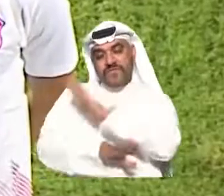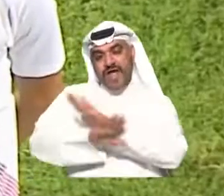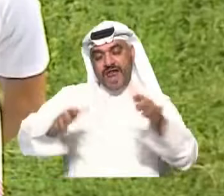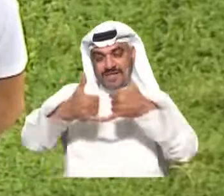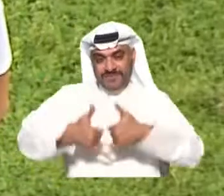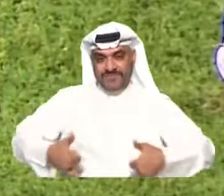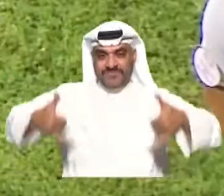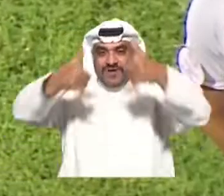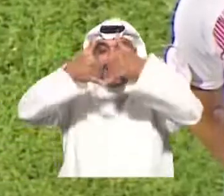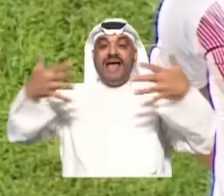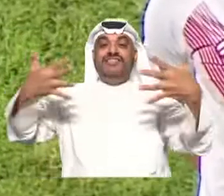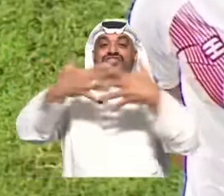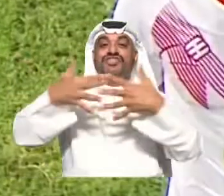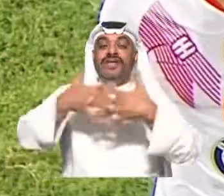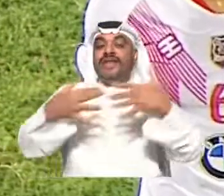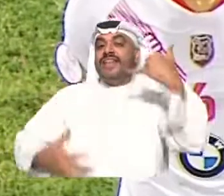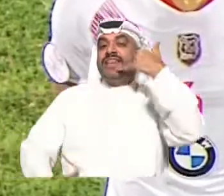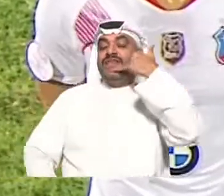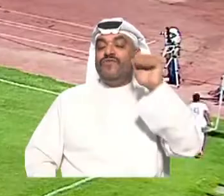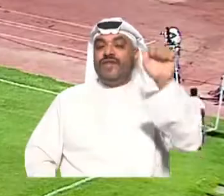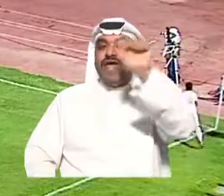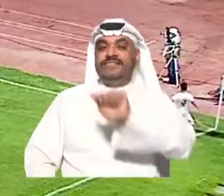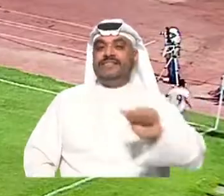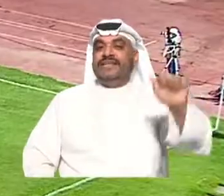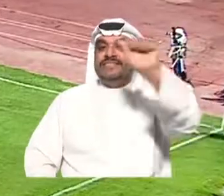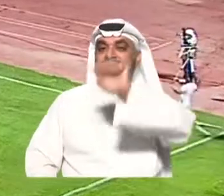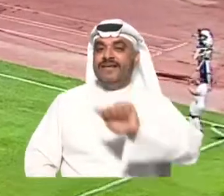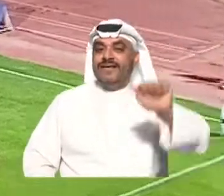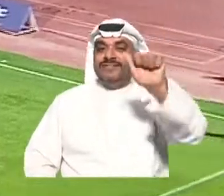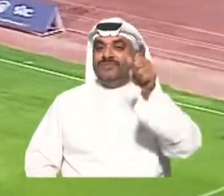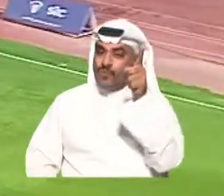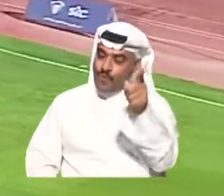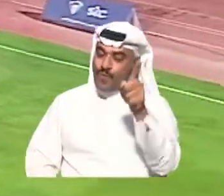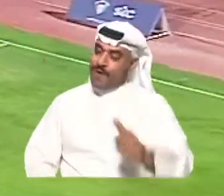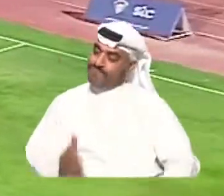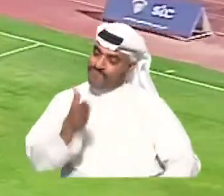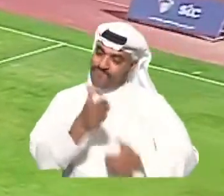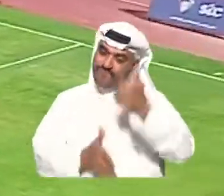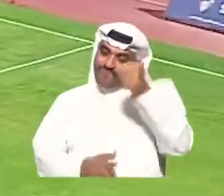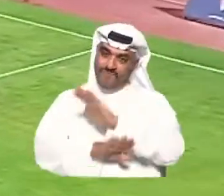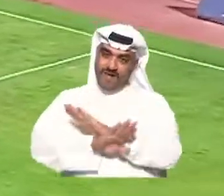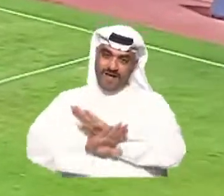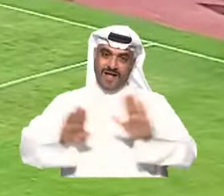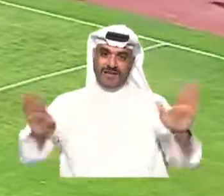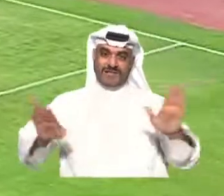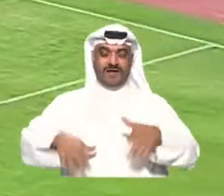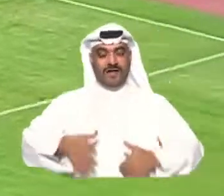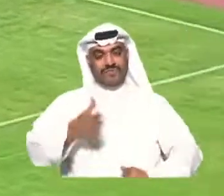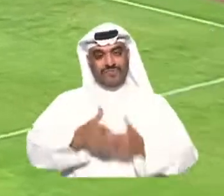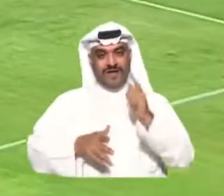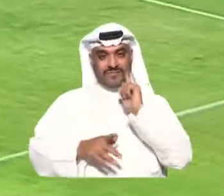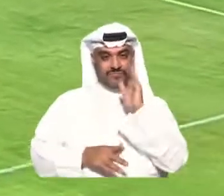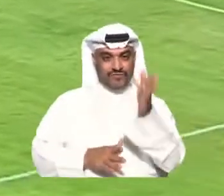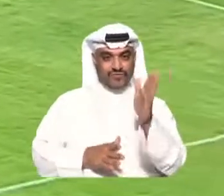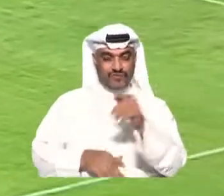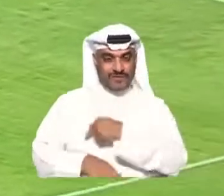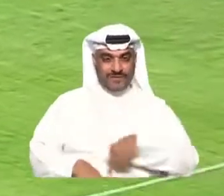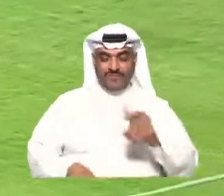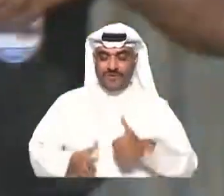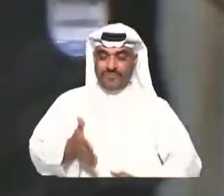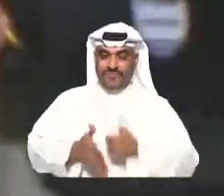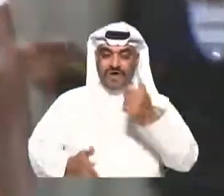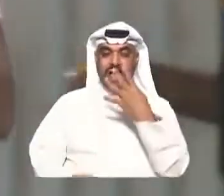الممتاز لكرة القدم. العميد منبع العطاء والإبداع تمكن من دك مرمى السالمية بأربعة